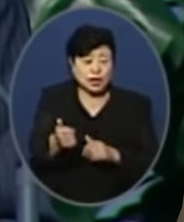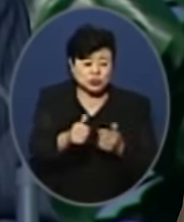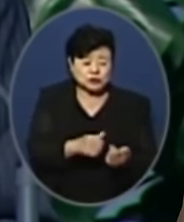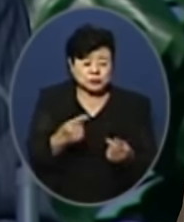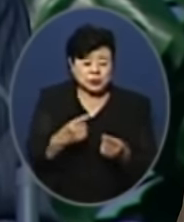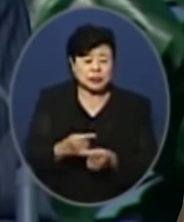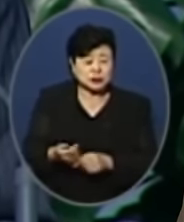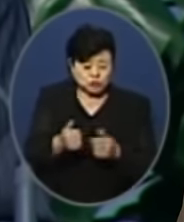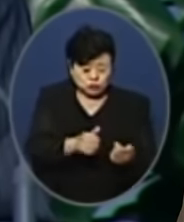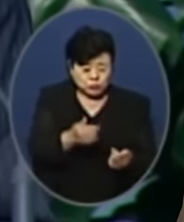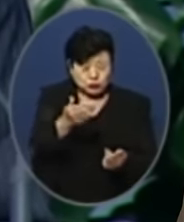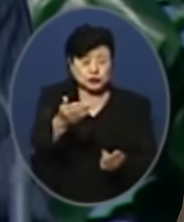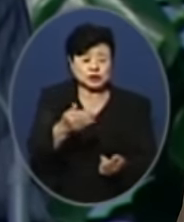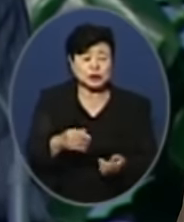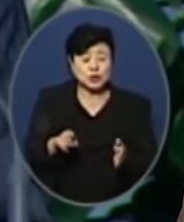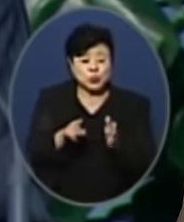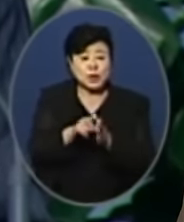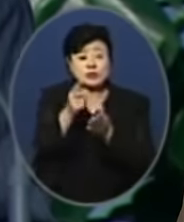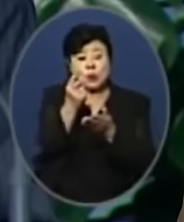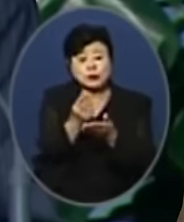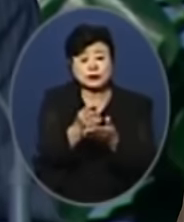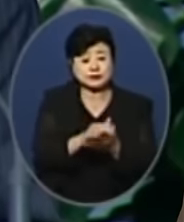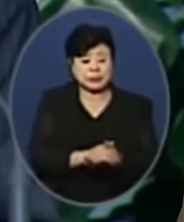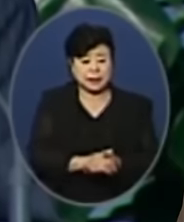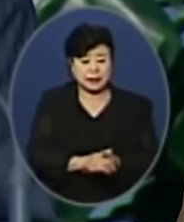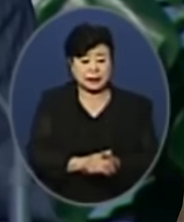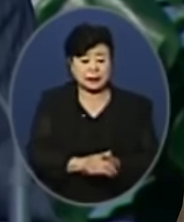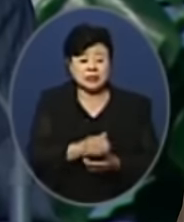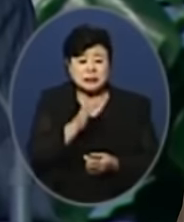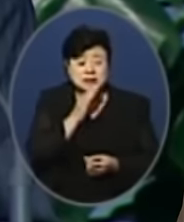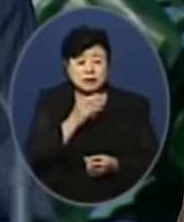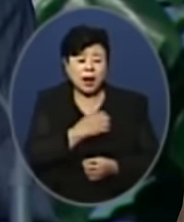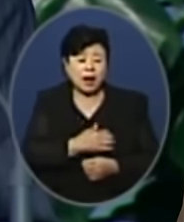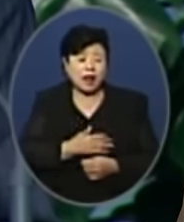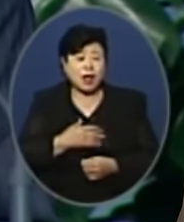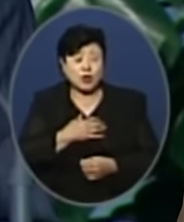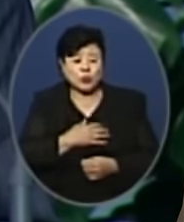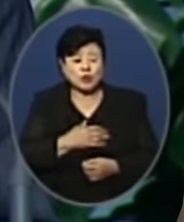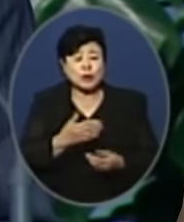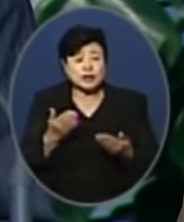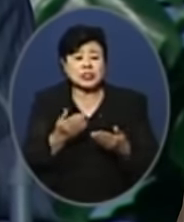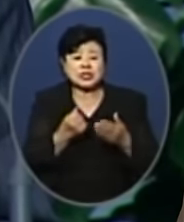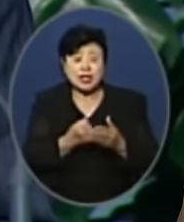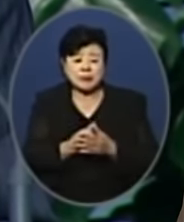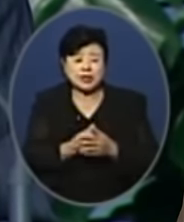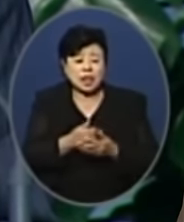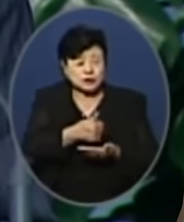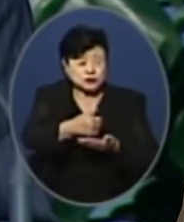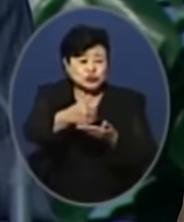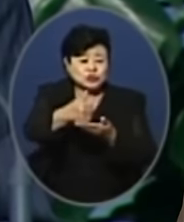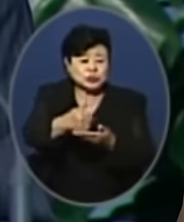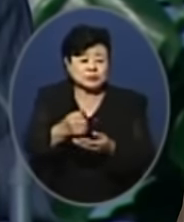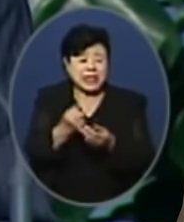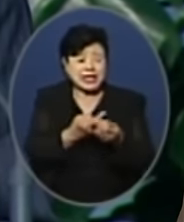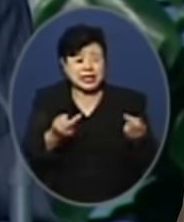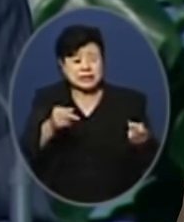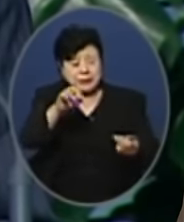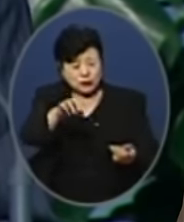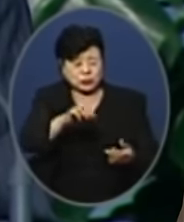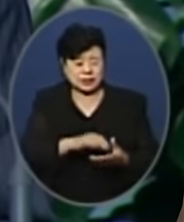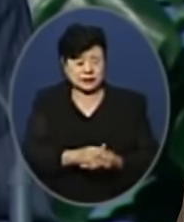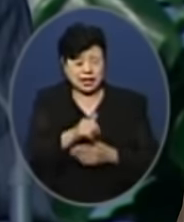죽음을 대신 죽어주기 위해서 오신 것입니다. 이게 얼마나 괴로운 일이기 때문에 주님이 겟세마네 동산에